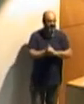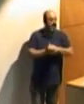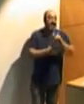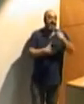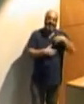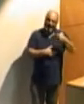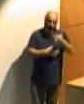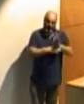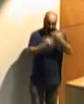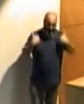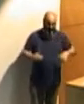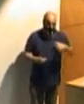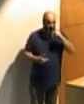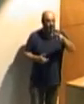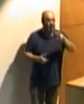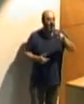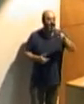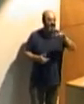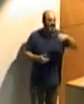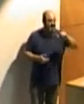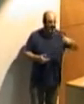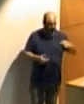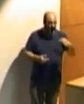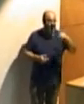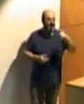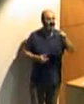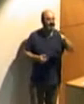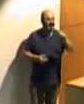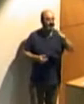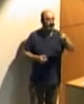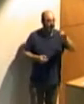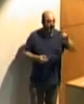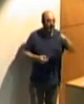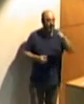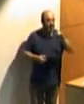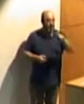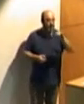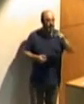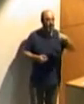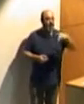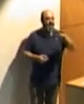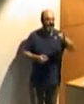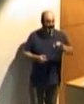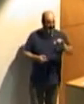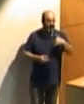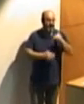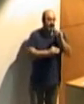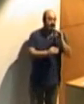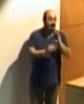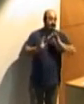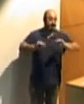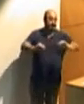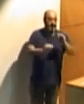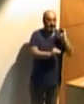présente rapidement vincent grégoire delory je suis maître de conférences à l'université catholique de toulouse